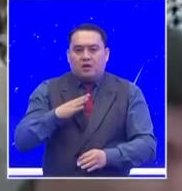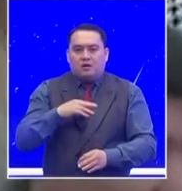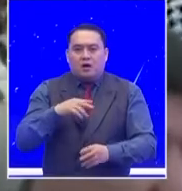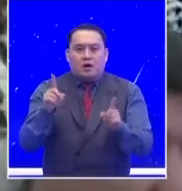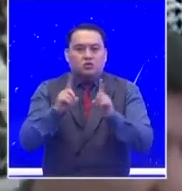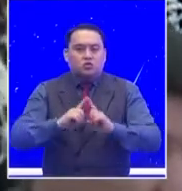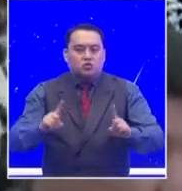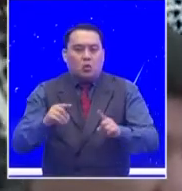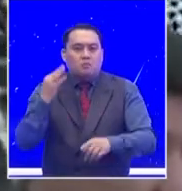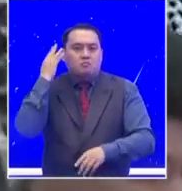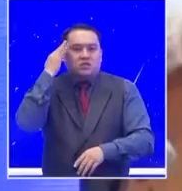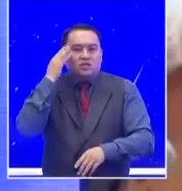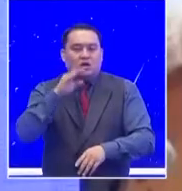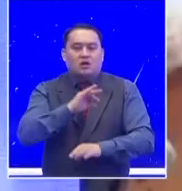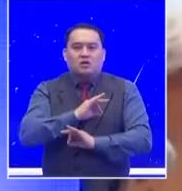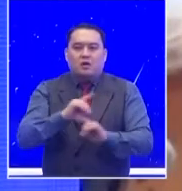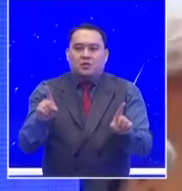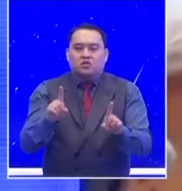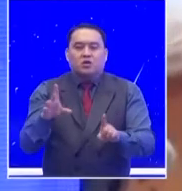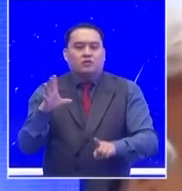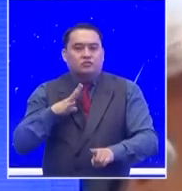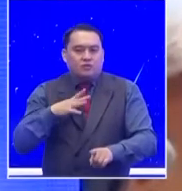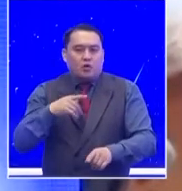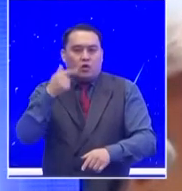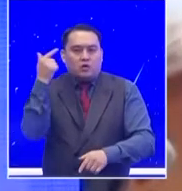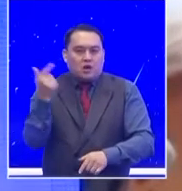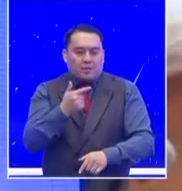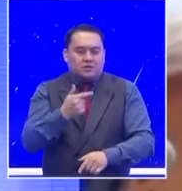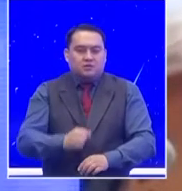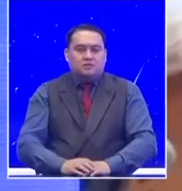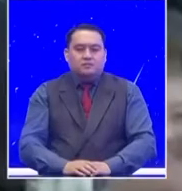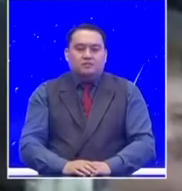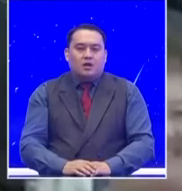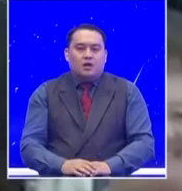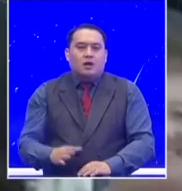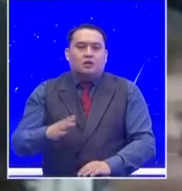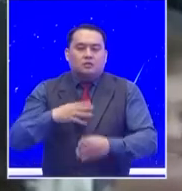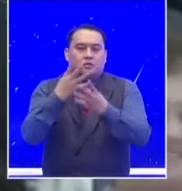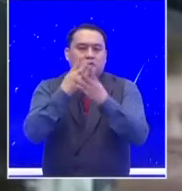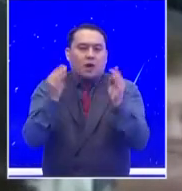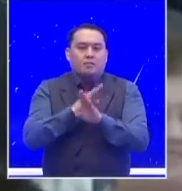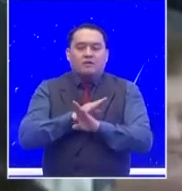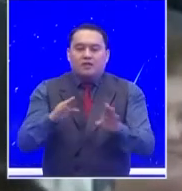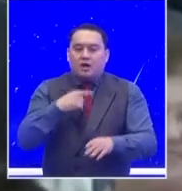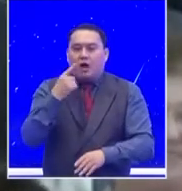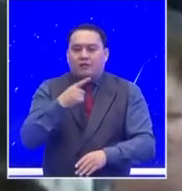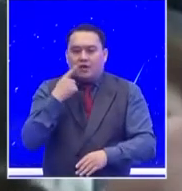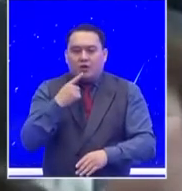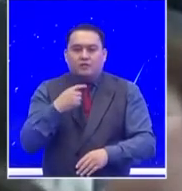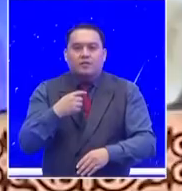выделялся остротой мыслей, демонстрируя свою смекалку и сообразительность. При этом не забывал открыто говорить об